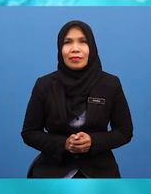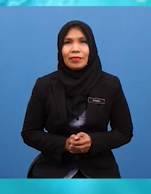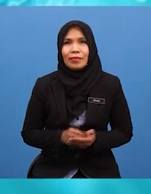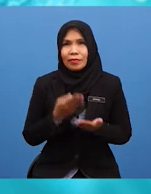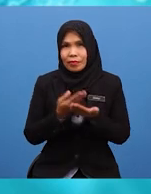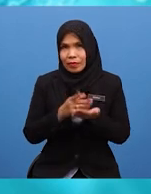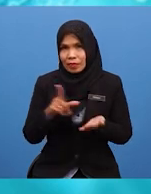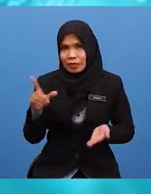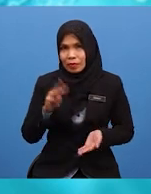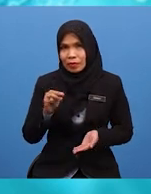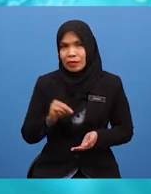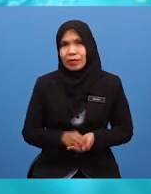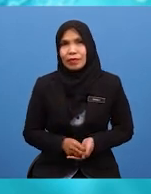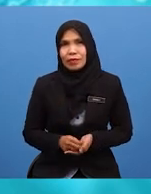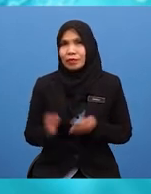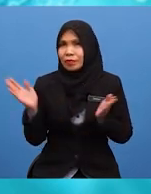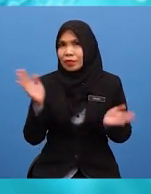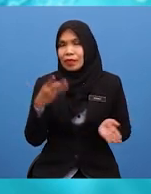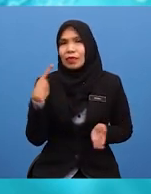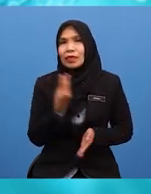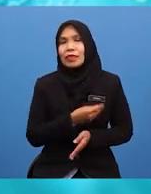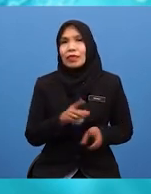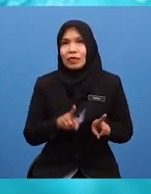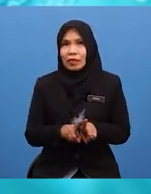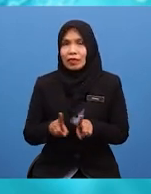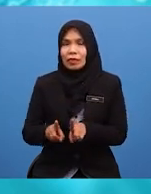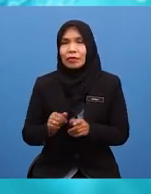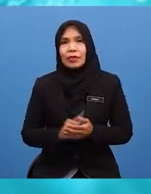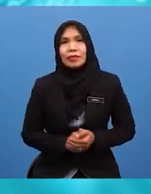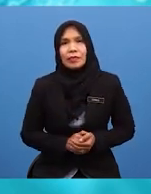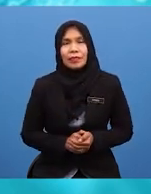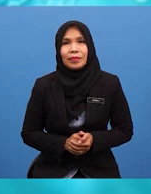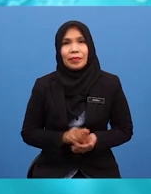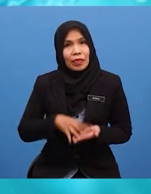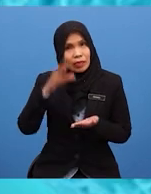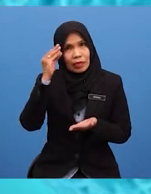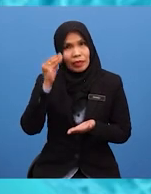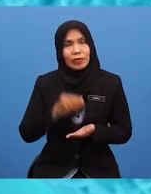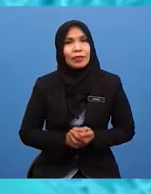Baiklah murid-murid, mari kita sama-sama terokai tajuk ini.